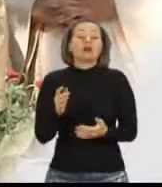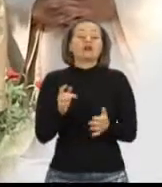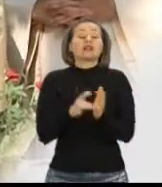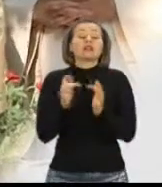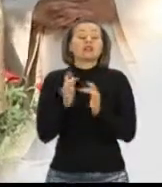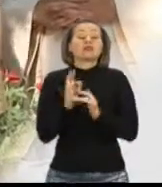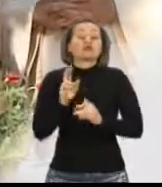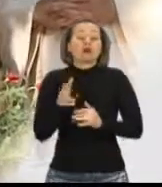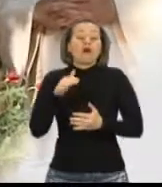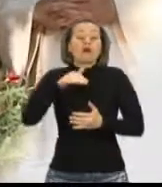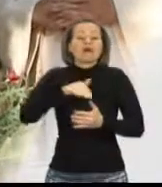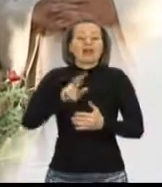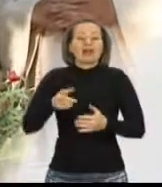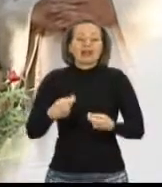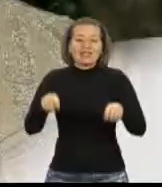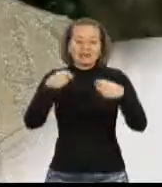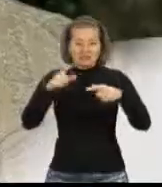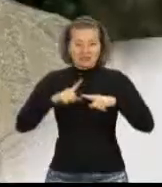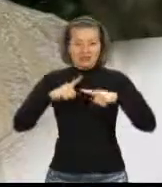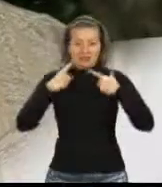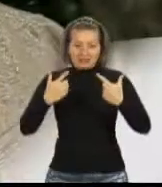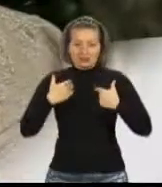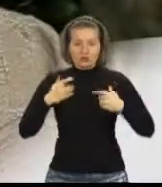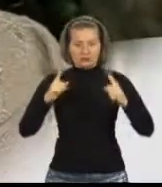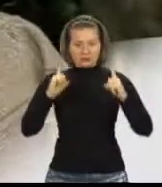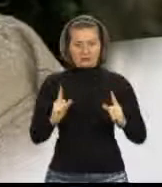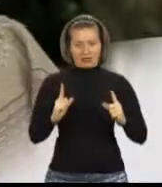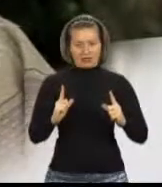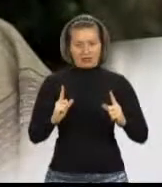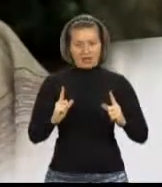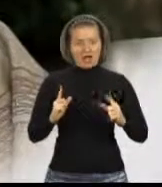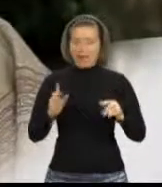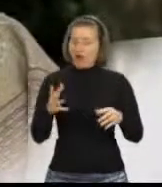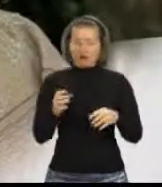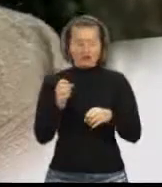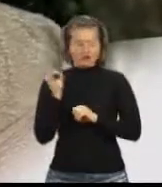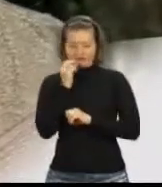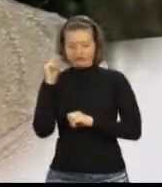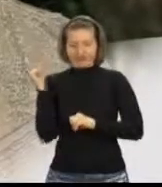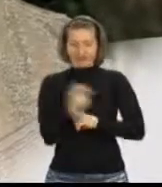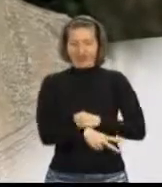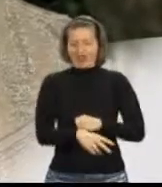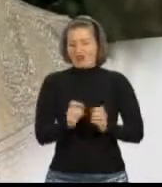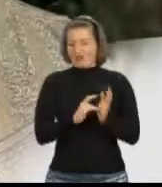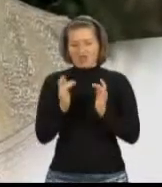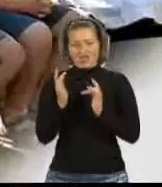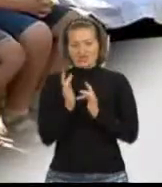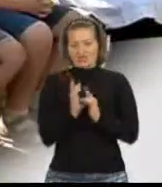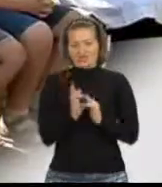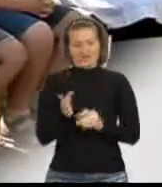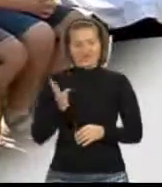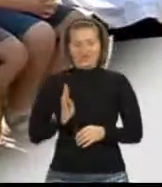életét, az szilárdan áll, aki pedig hát elhagyja őt, az kiteszi magát